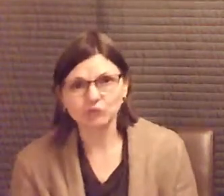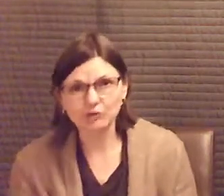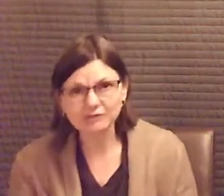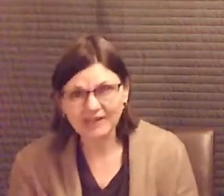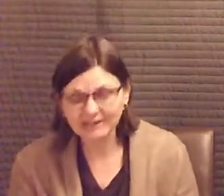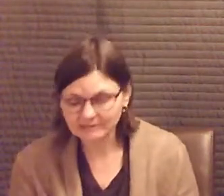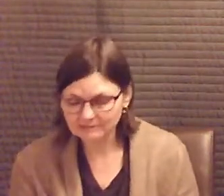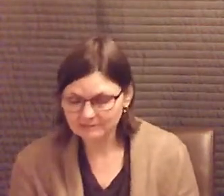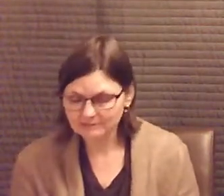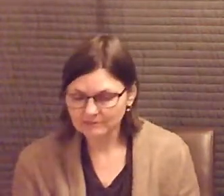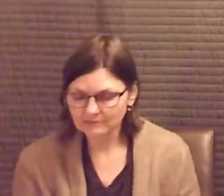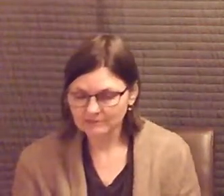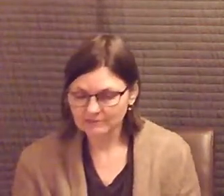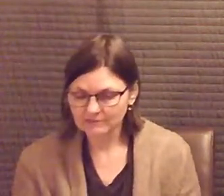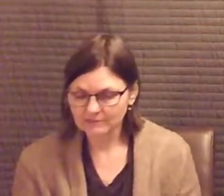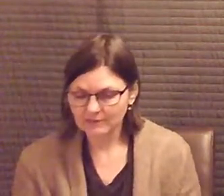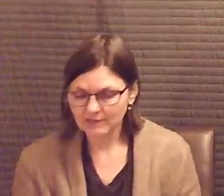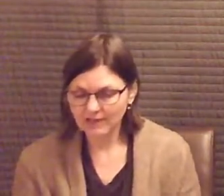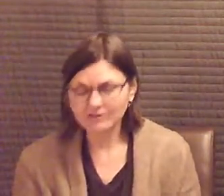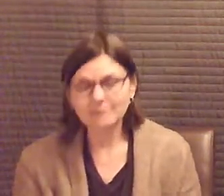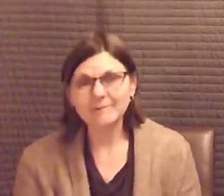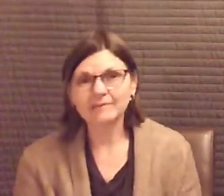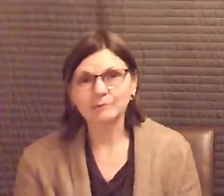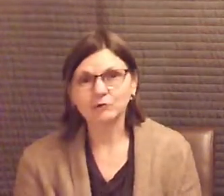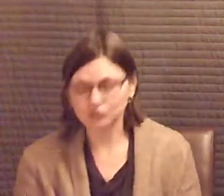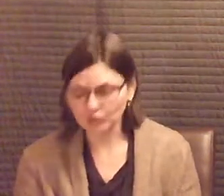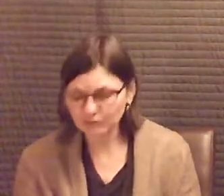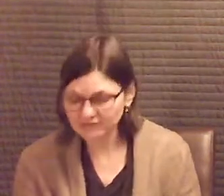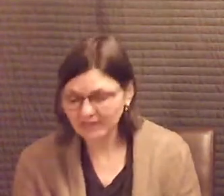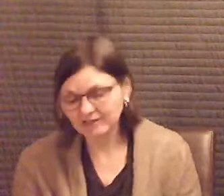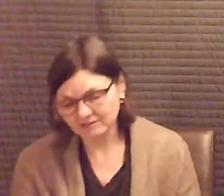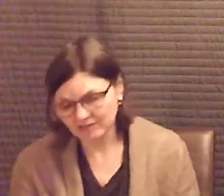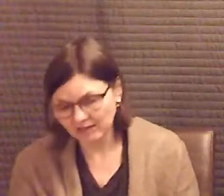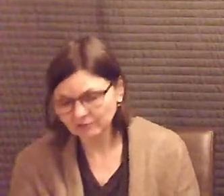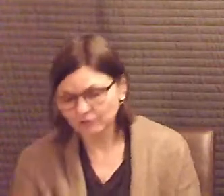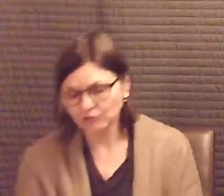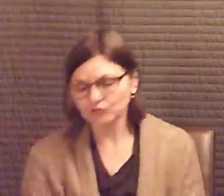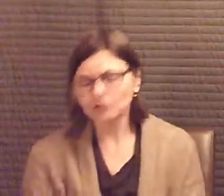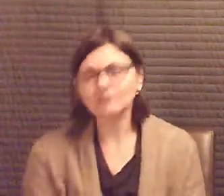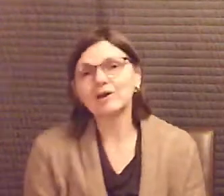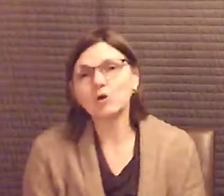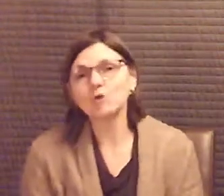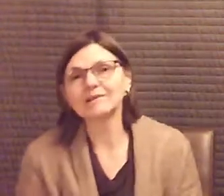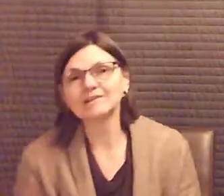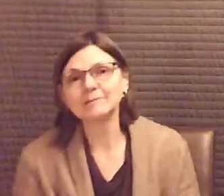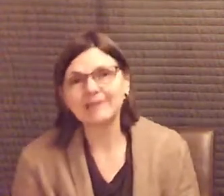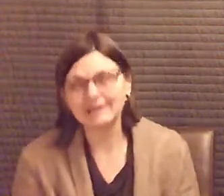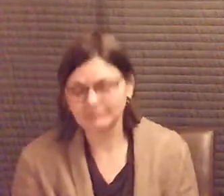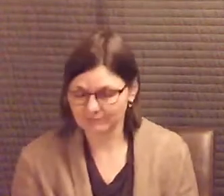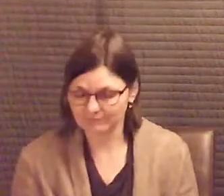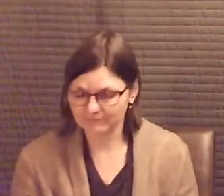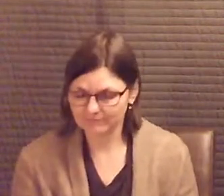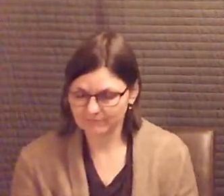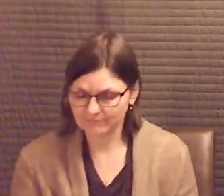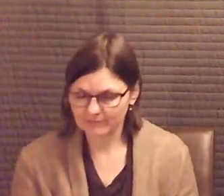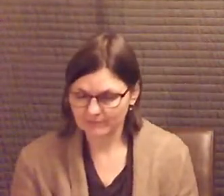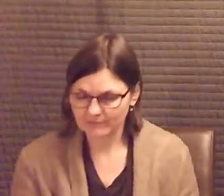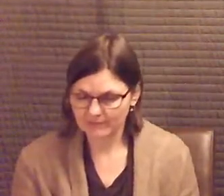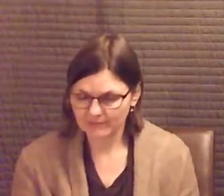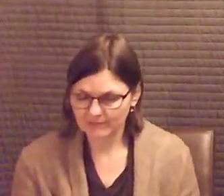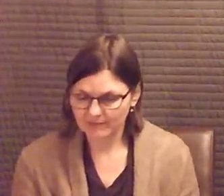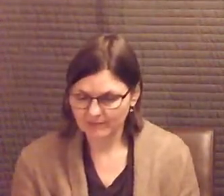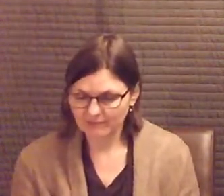hem gestorven zoals hem worden je van zijn net hebben gestorven zijn dan zullen wij ook met hun leven zoals weer